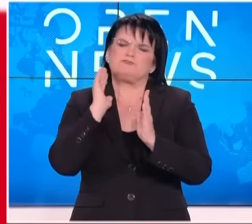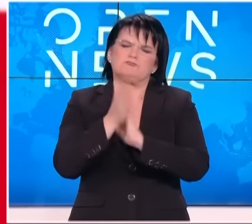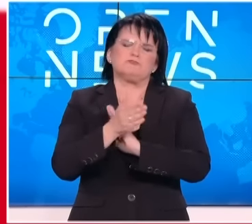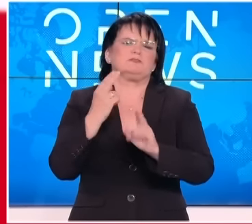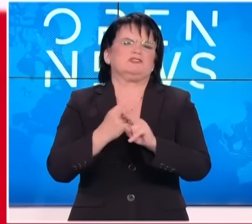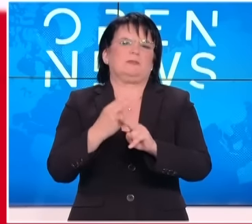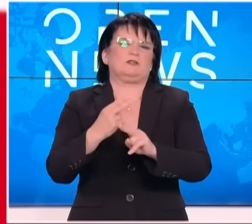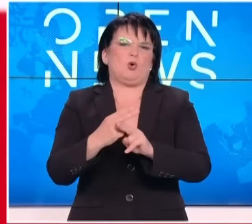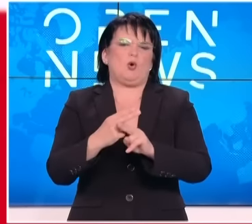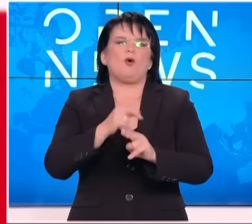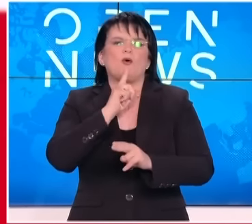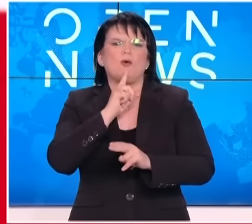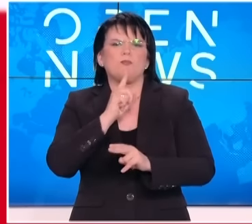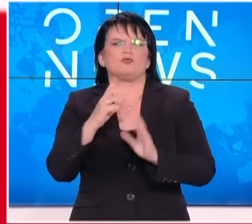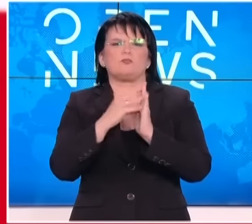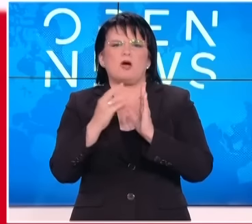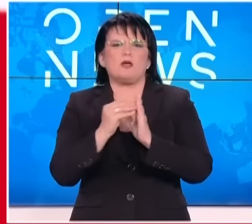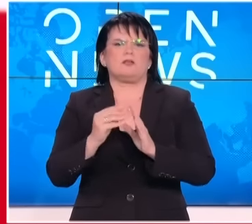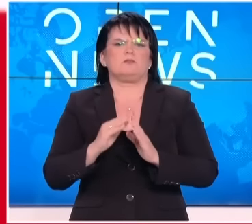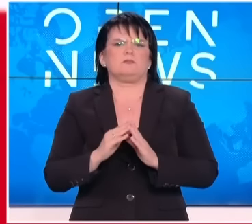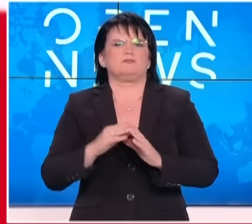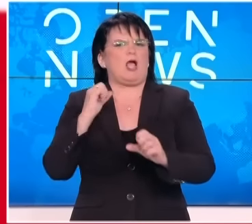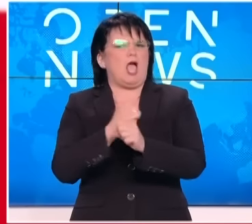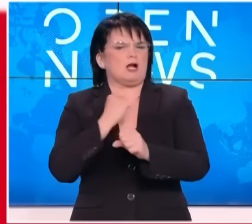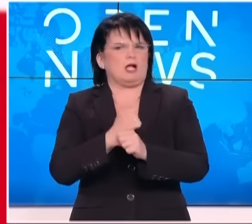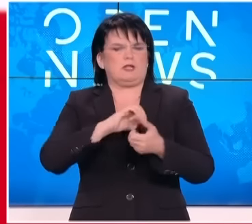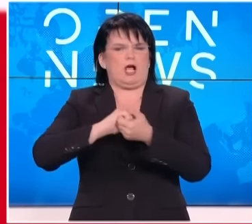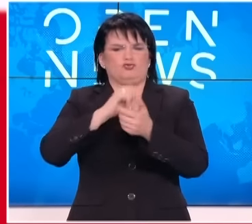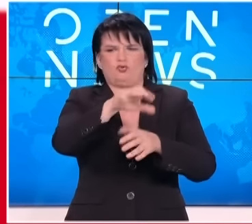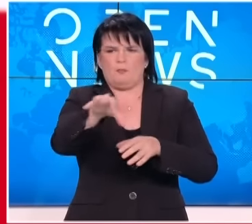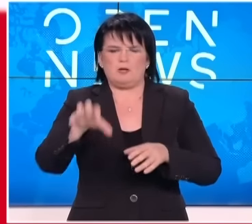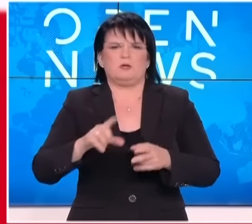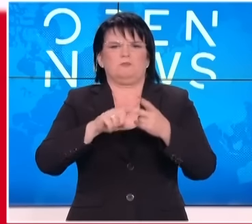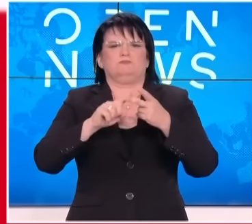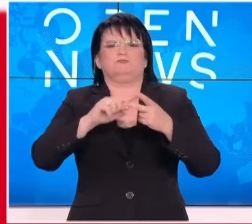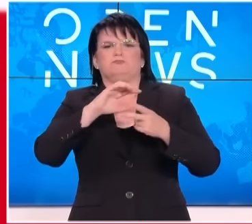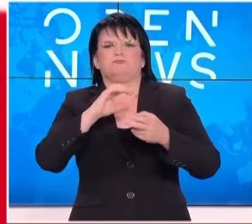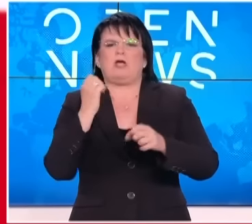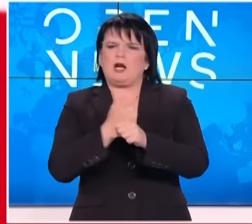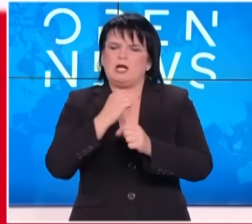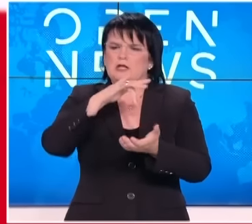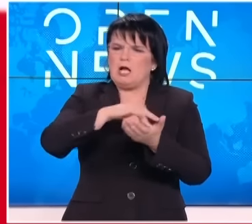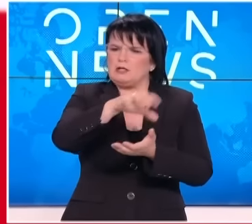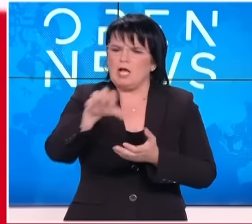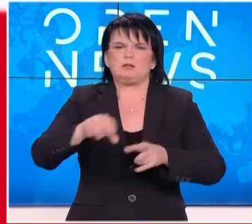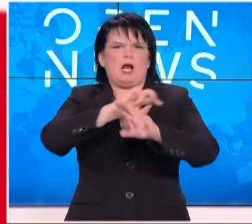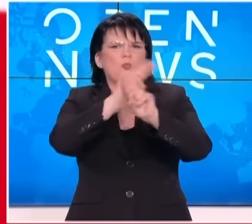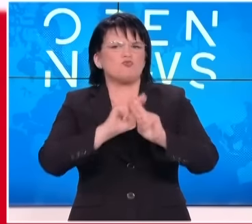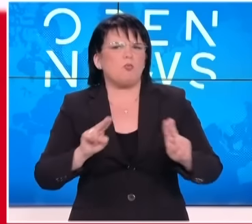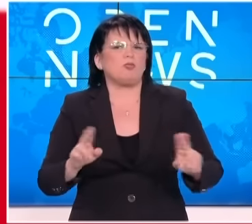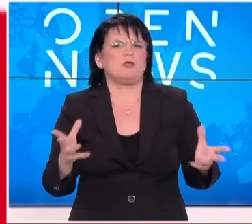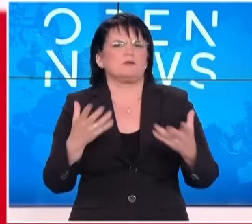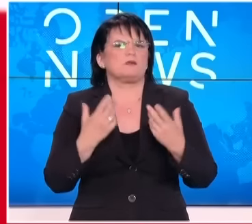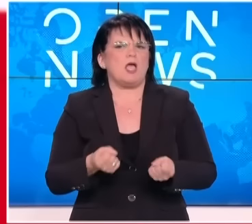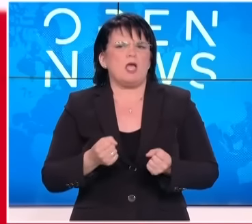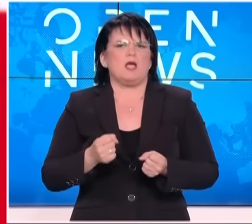και σημαντικές όπως είναι σε πρωτοβάθμια εργατικά σωματεία σε δευτεροβάθμια σε εργατικά κέντρα σε ομοσπονδίες όπως